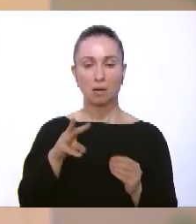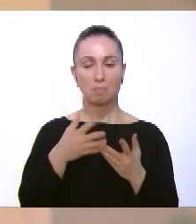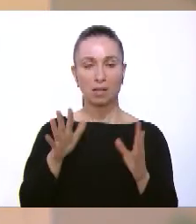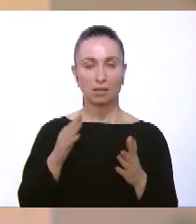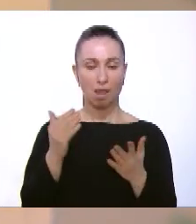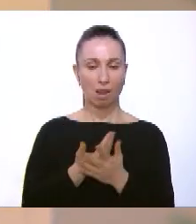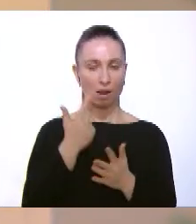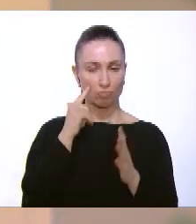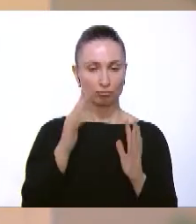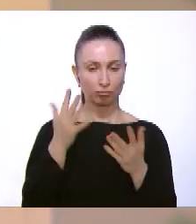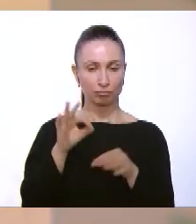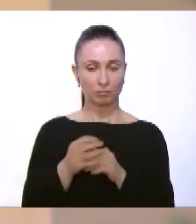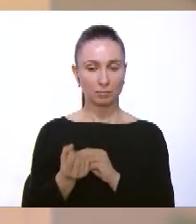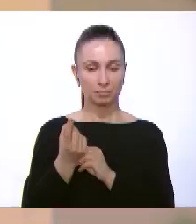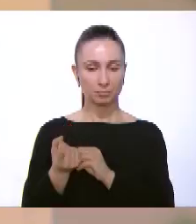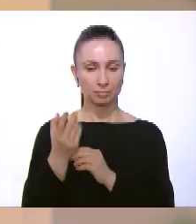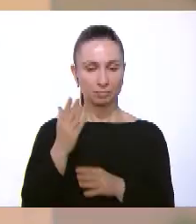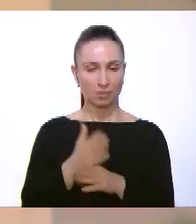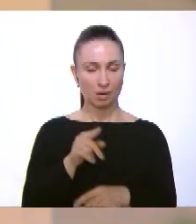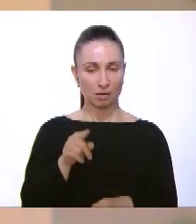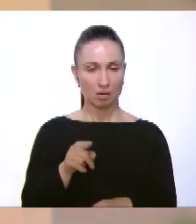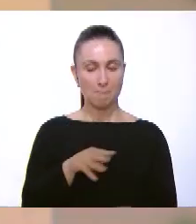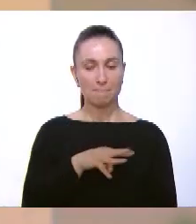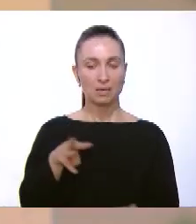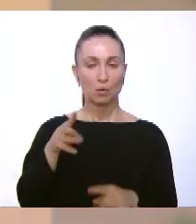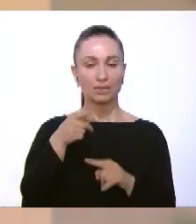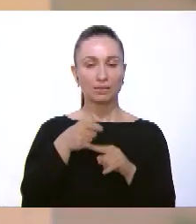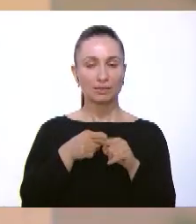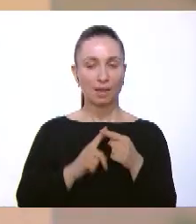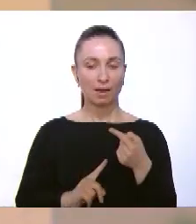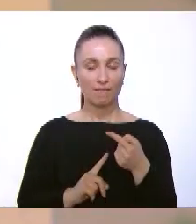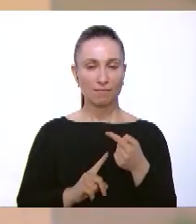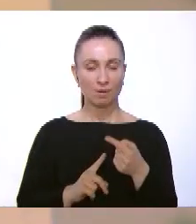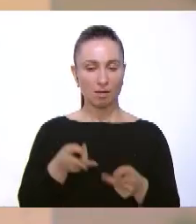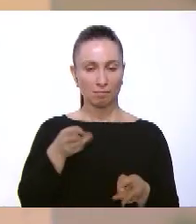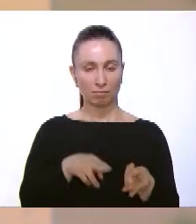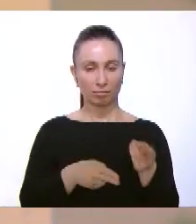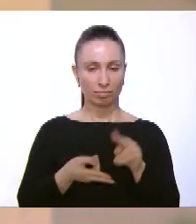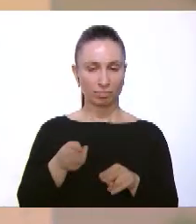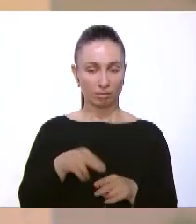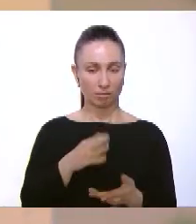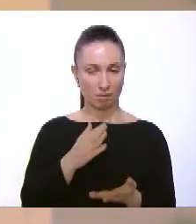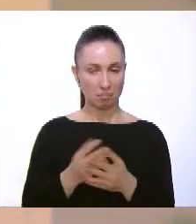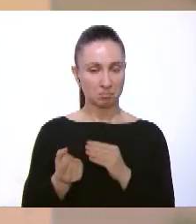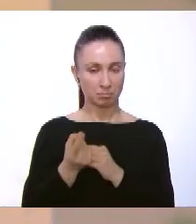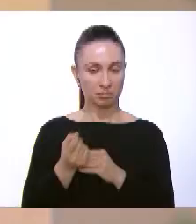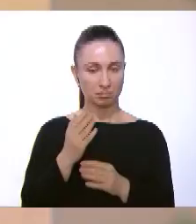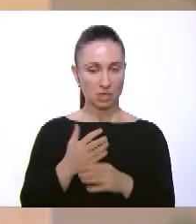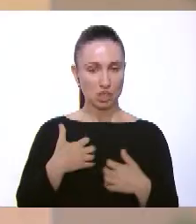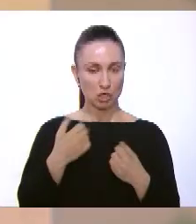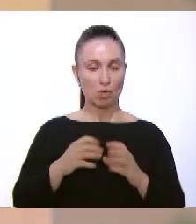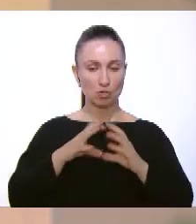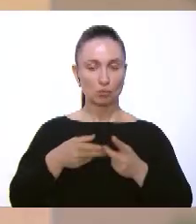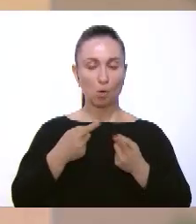ახალი შემთხვევა ემატება და 1,5 მილიონი გარდაცვალების შემთხვევები აღინუსხება. ეს არის ჯანმრთელობის